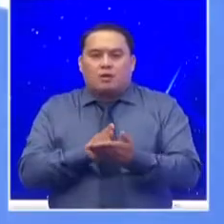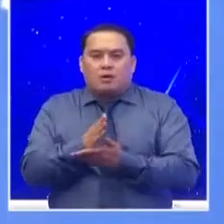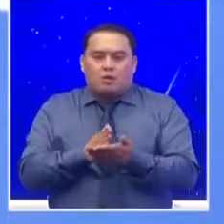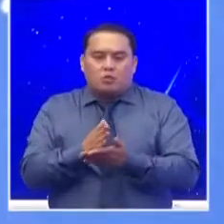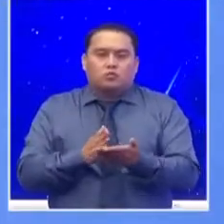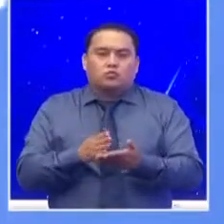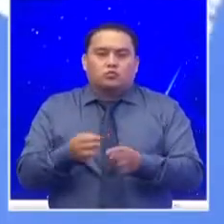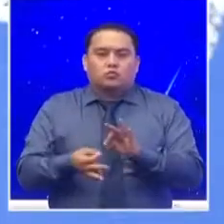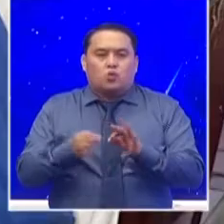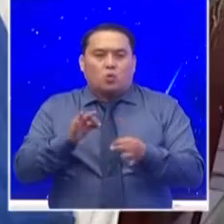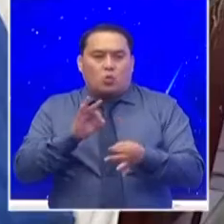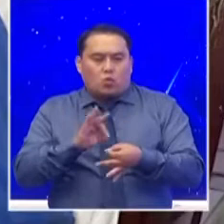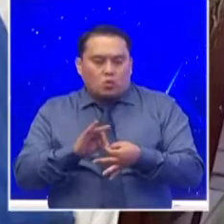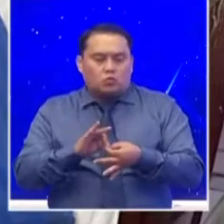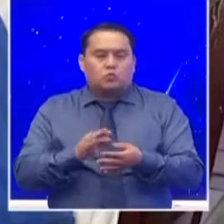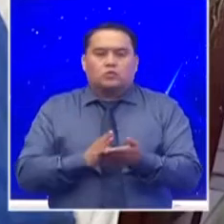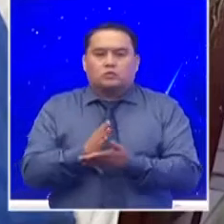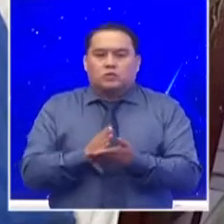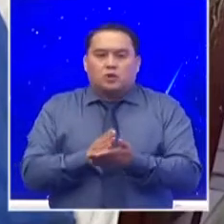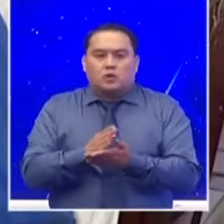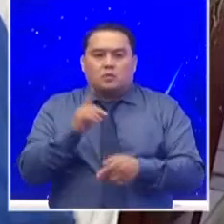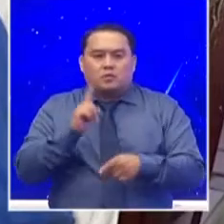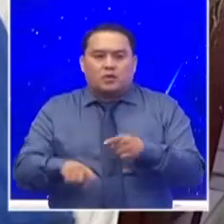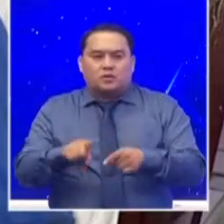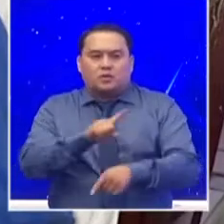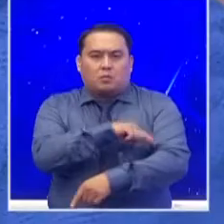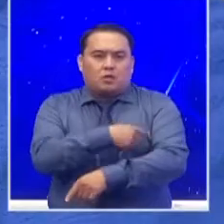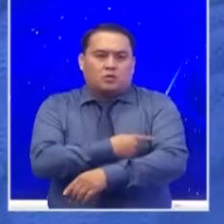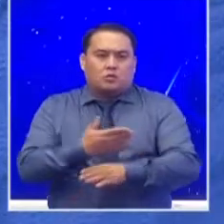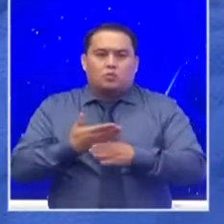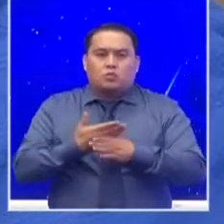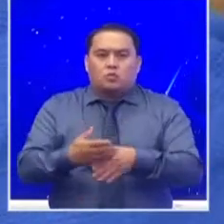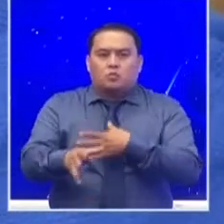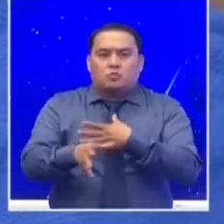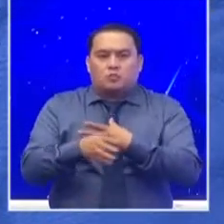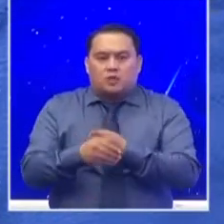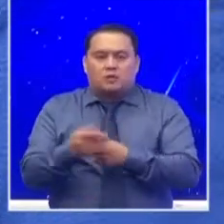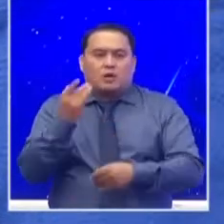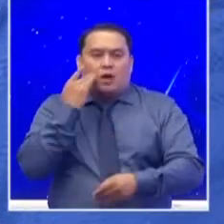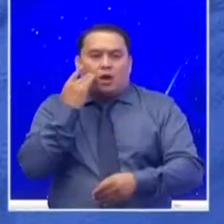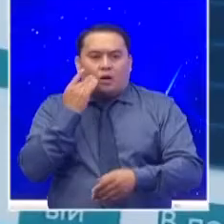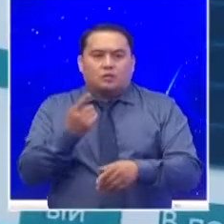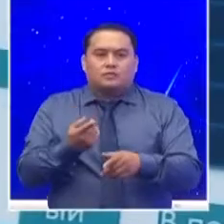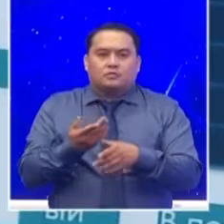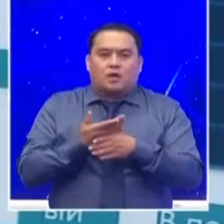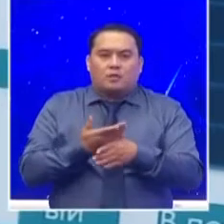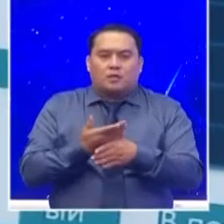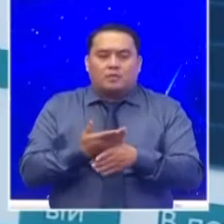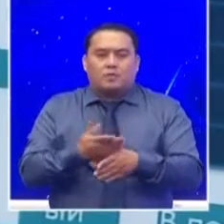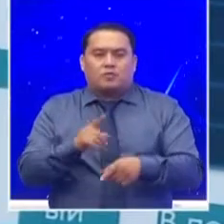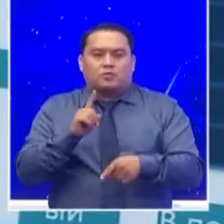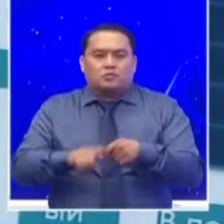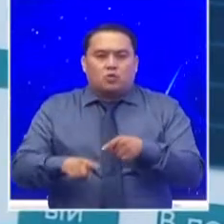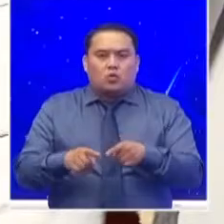себя сложному, но благородному делу – экстренной медицине. Он вместе с коллегами находится на передовой борьбы с